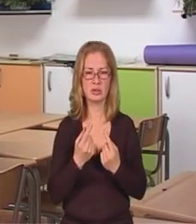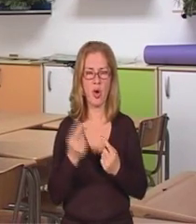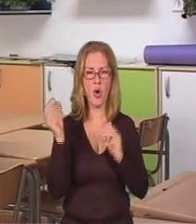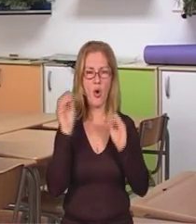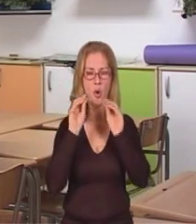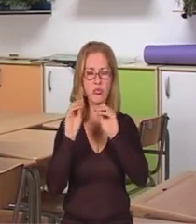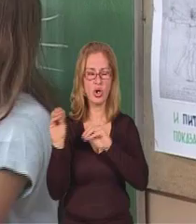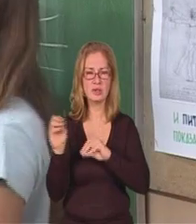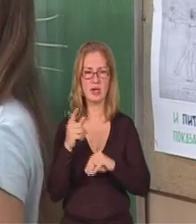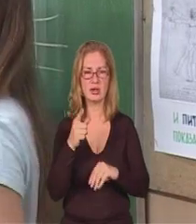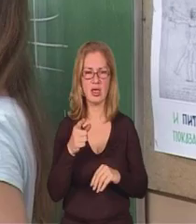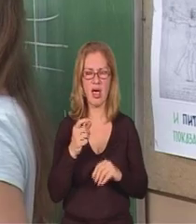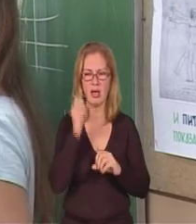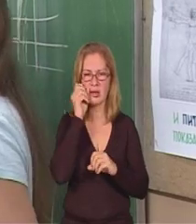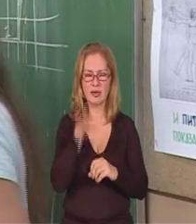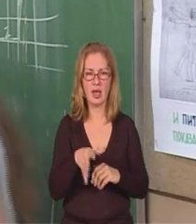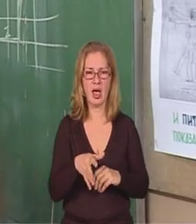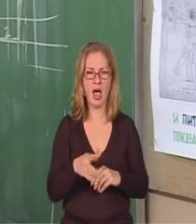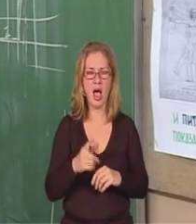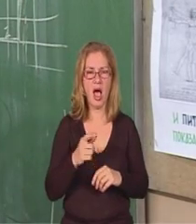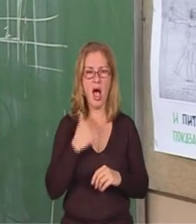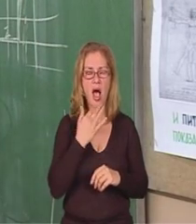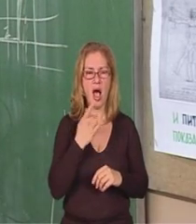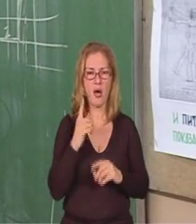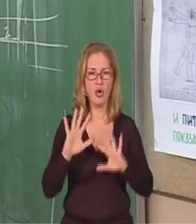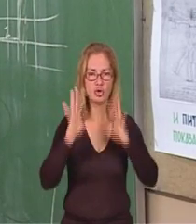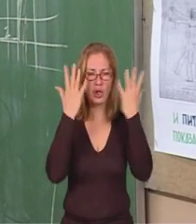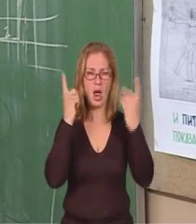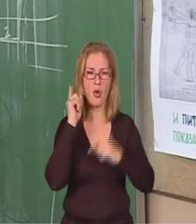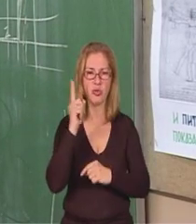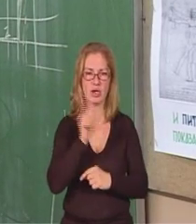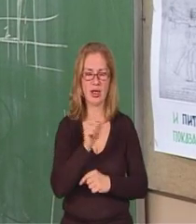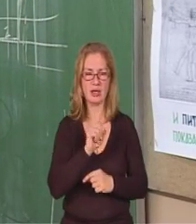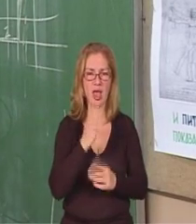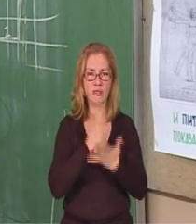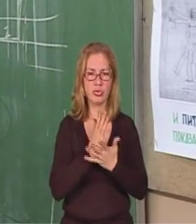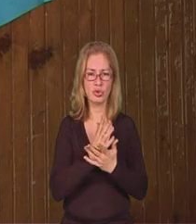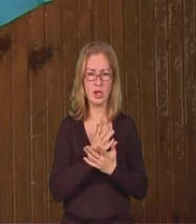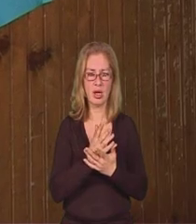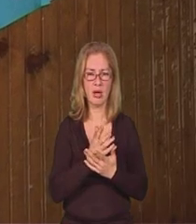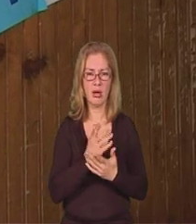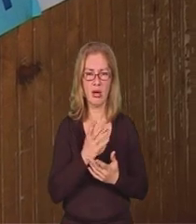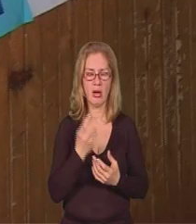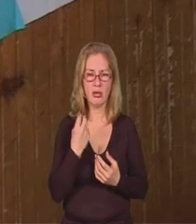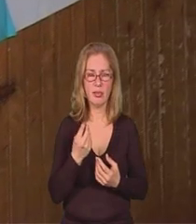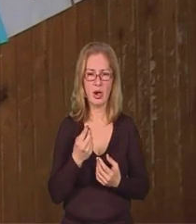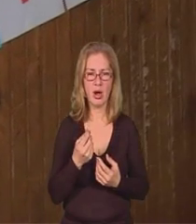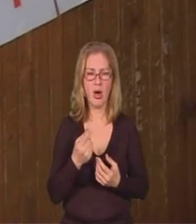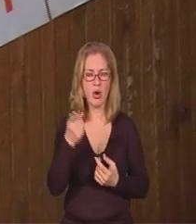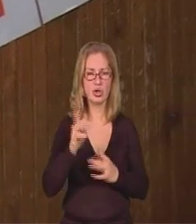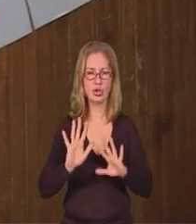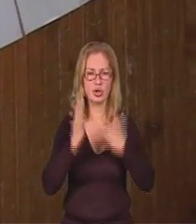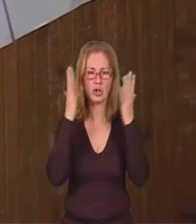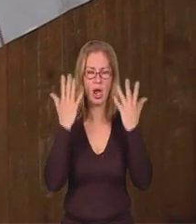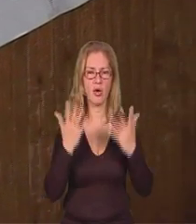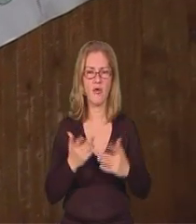u prosveti je katastrofalno, zaključuje Ivančević, dodajući da ukoliko štrajk upozorenja ne urodi plodom, da su sindikalci spremni i da štrajkuju